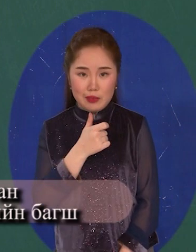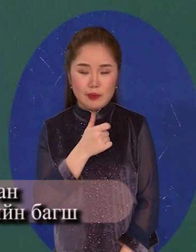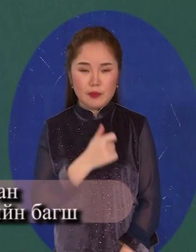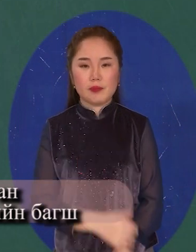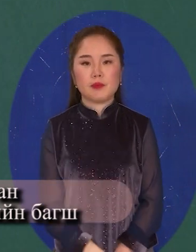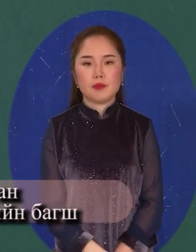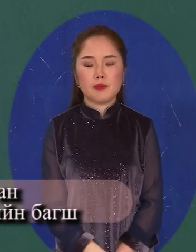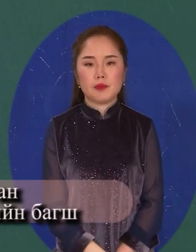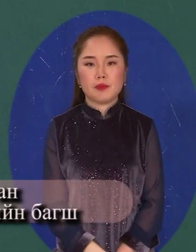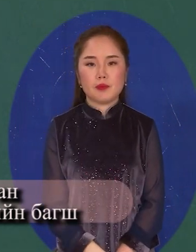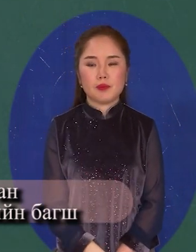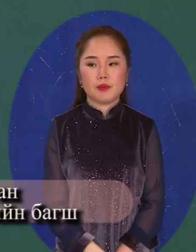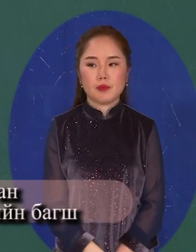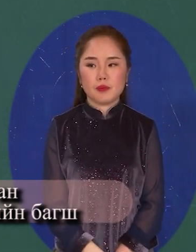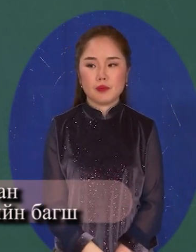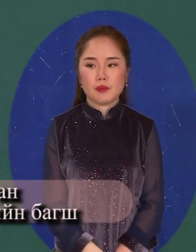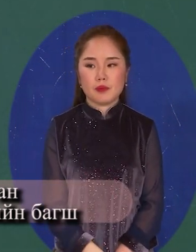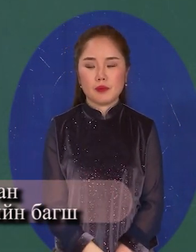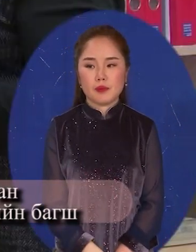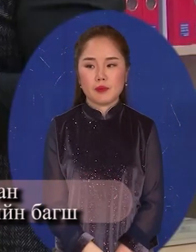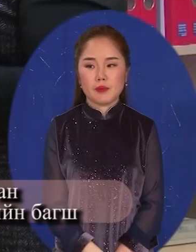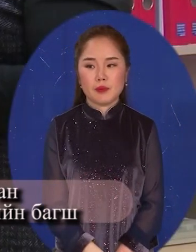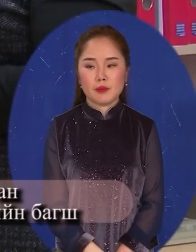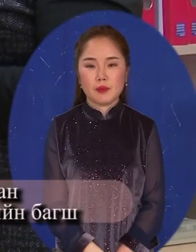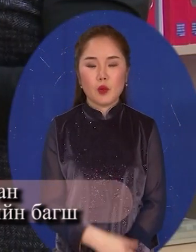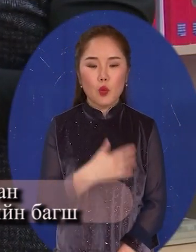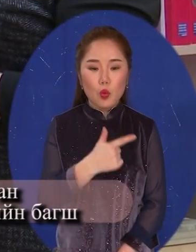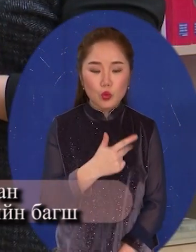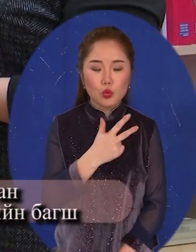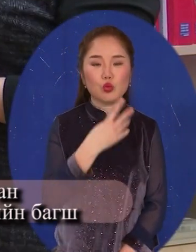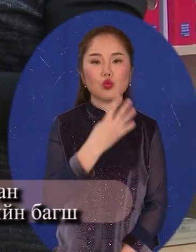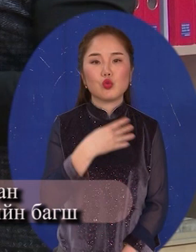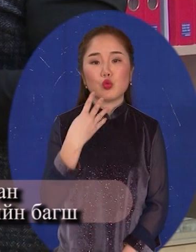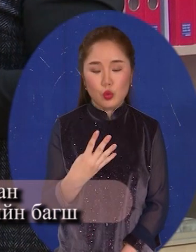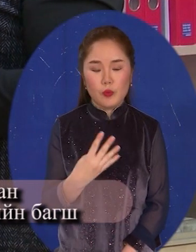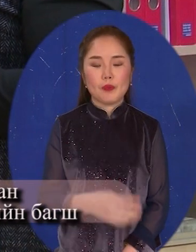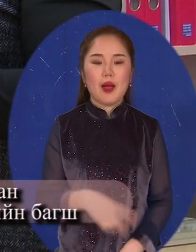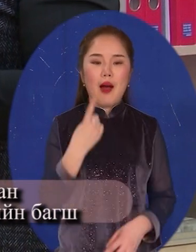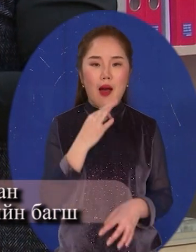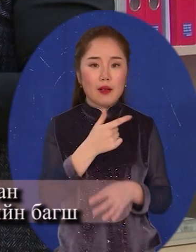қолданайық. 354'ten 10'ды азайттық. Неше қалады?